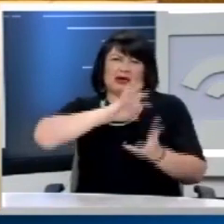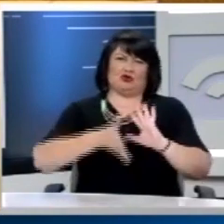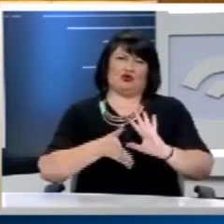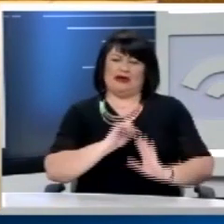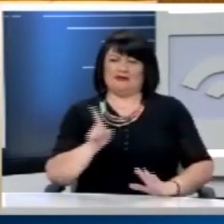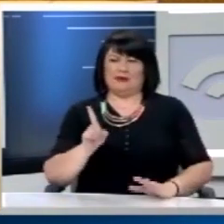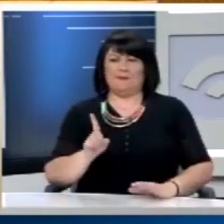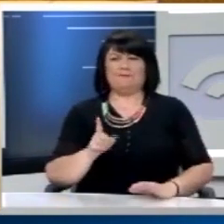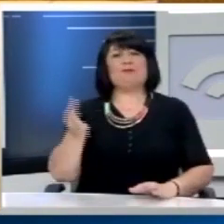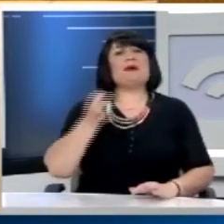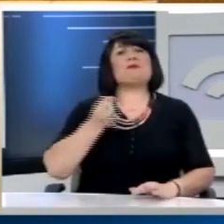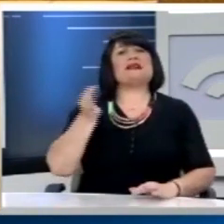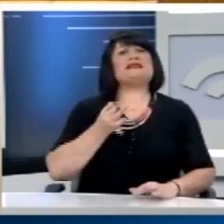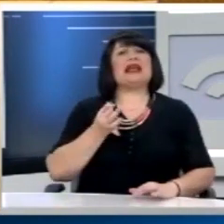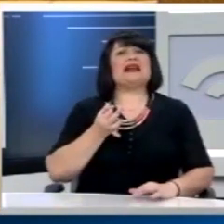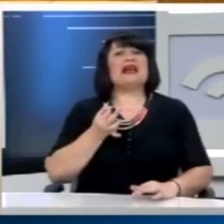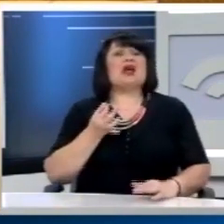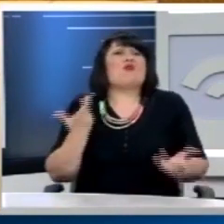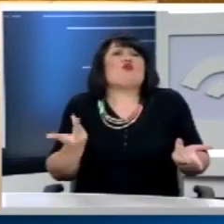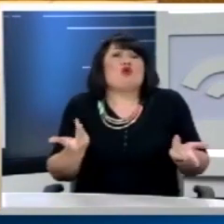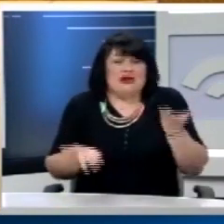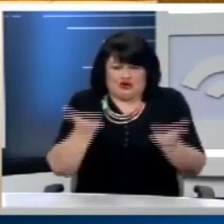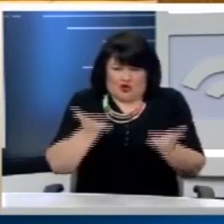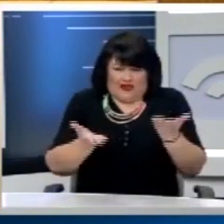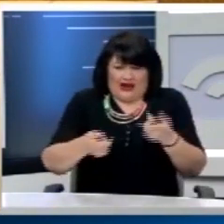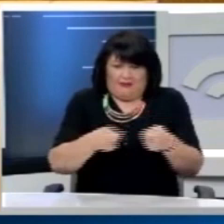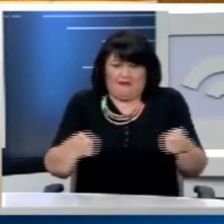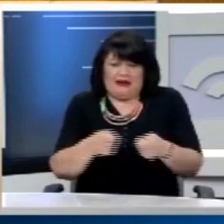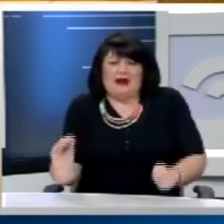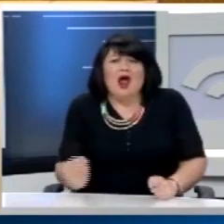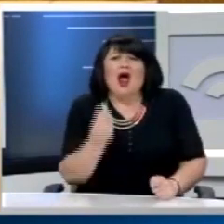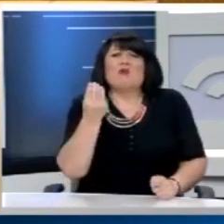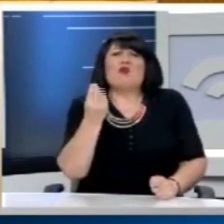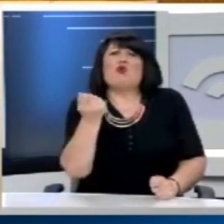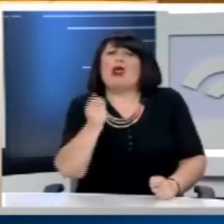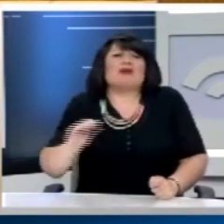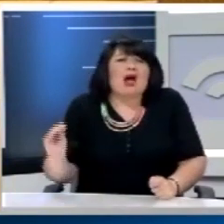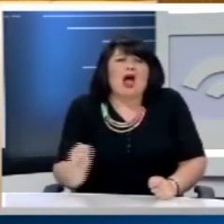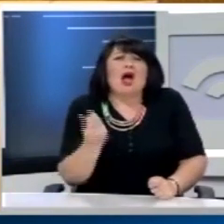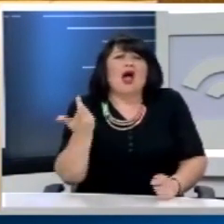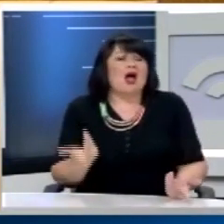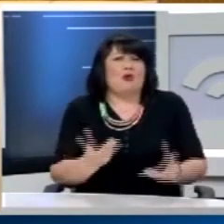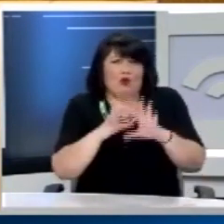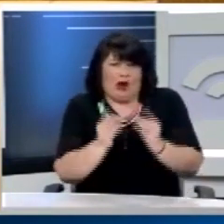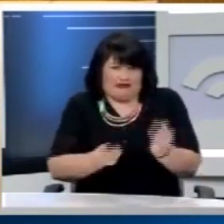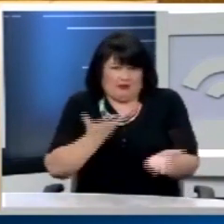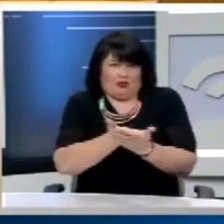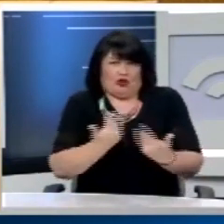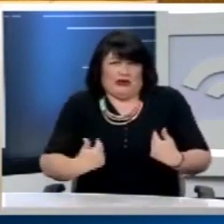ας μην μας λένε πού θα βρούμε τα ισοδύναμα, από πού θα αντληθούν οι πόροι για να γίνουν όλα